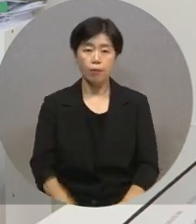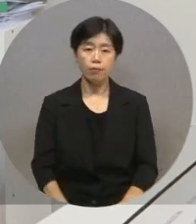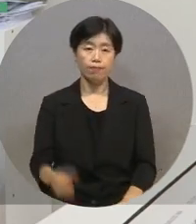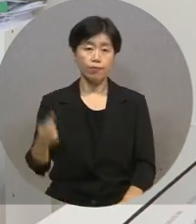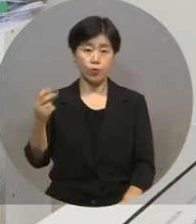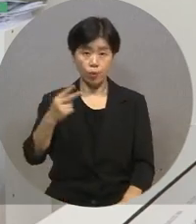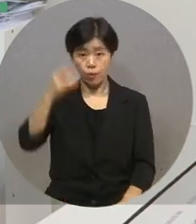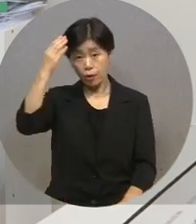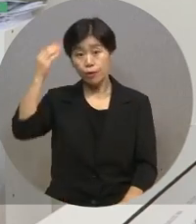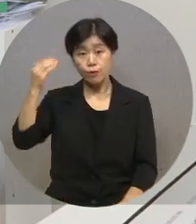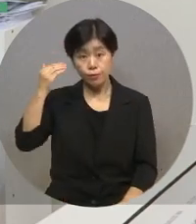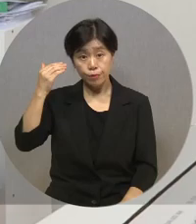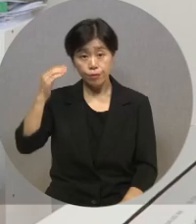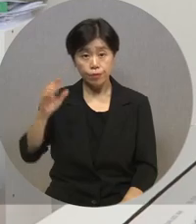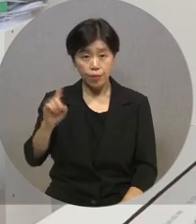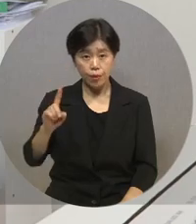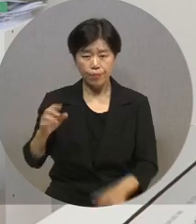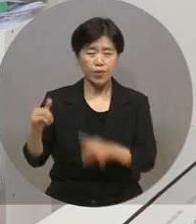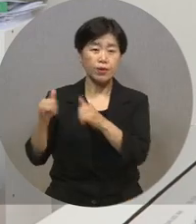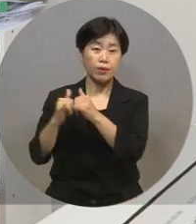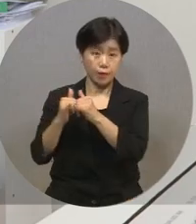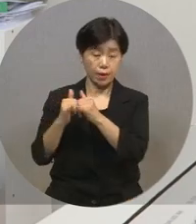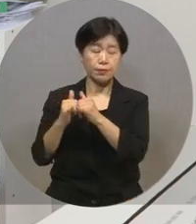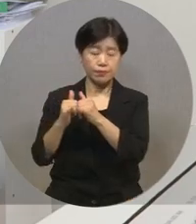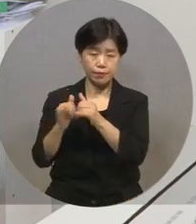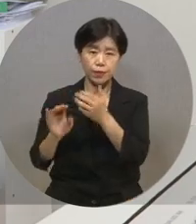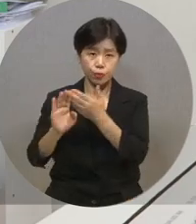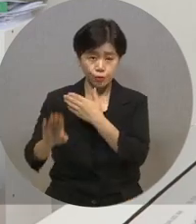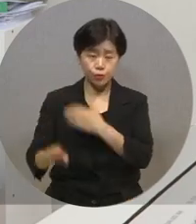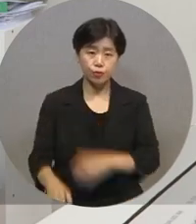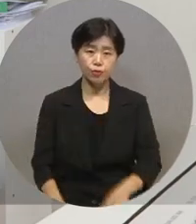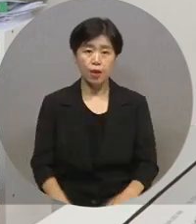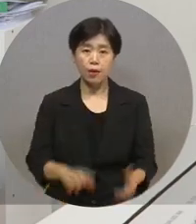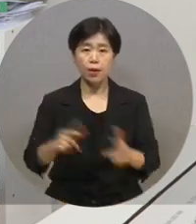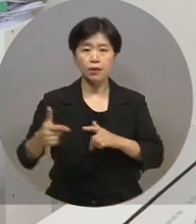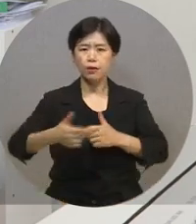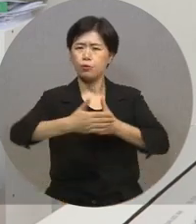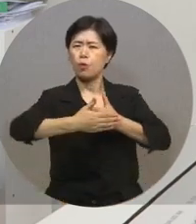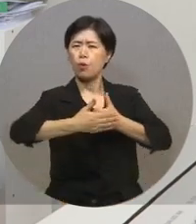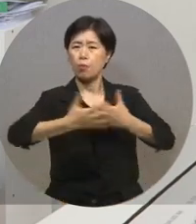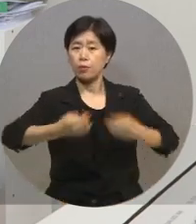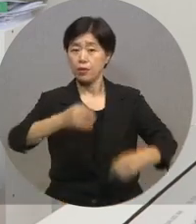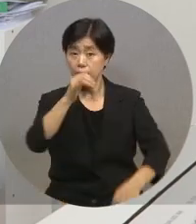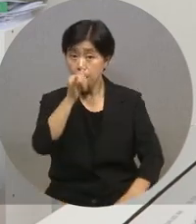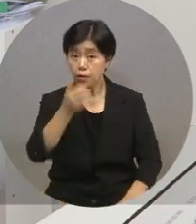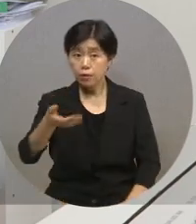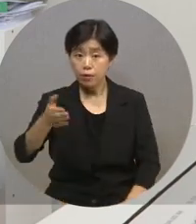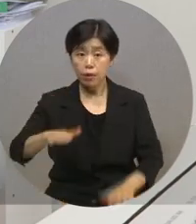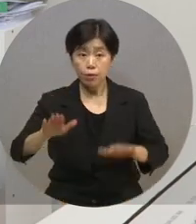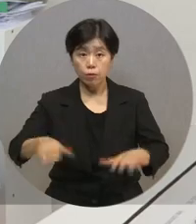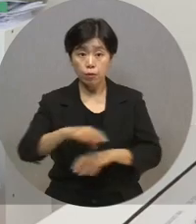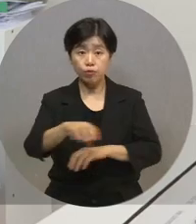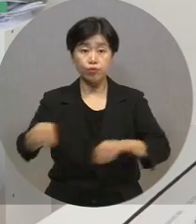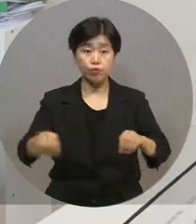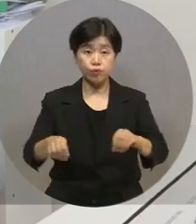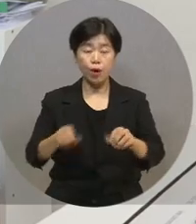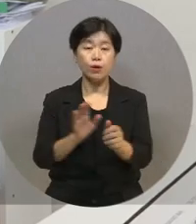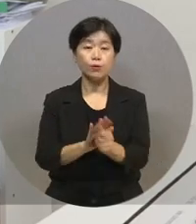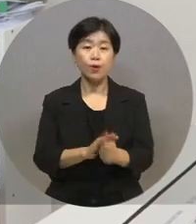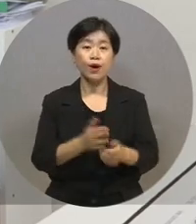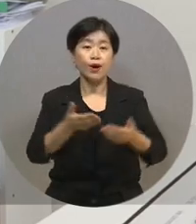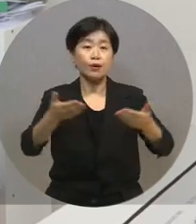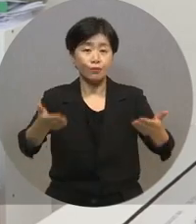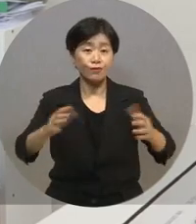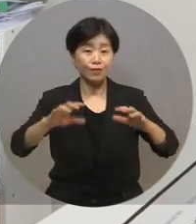UN으로부터 최대 그 지원을 받는 ODA 그 수요국가였거든요. 근데 저희가 이제는 공여하는 나라로 그